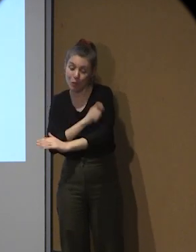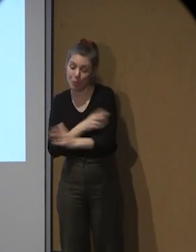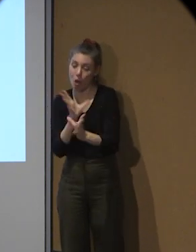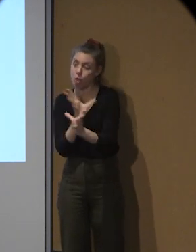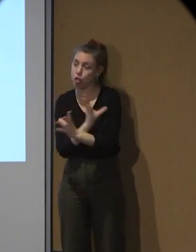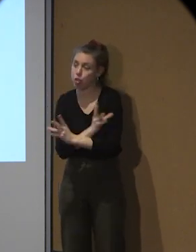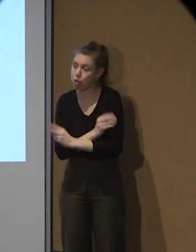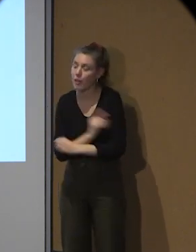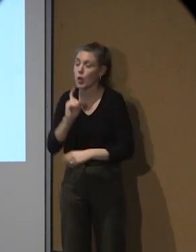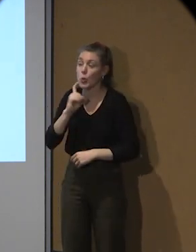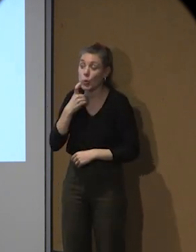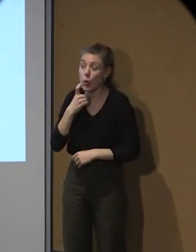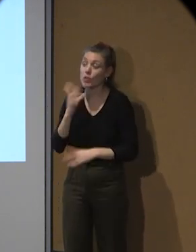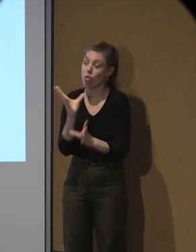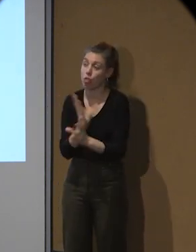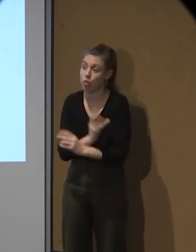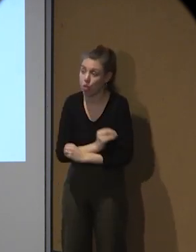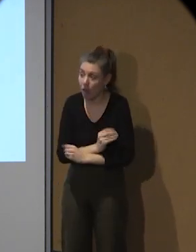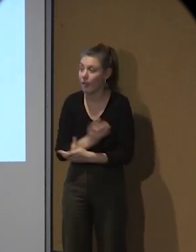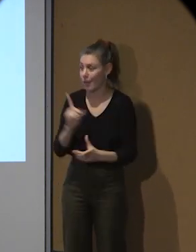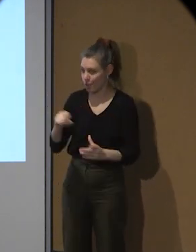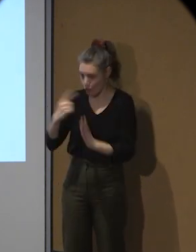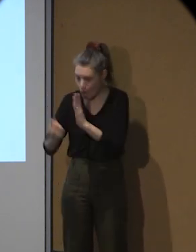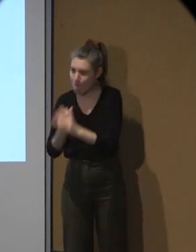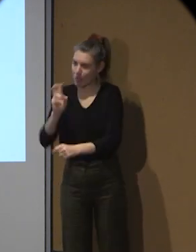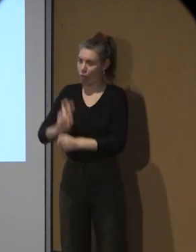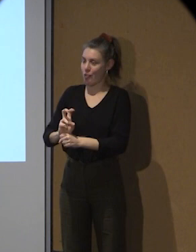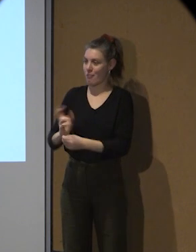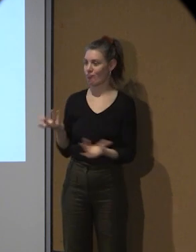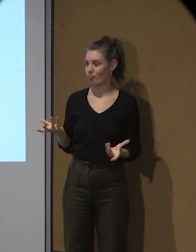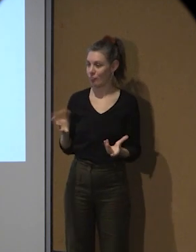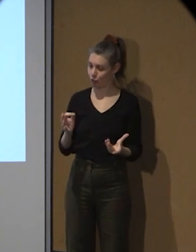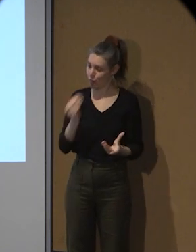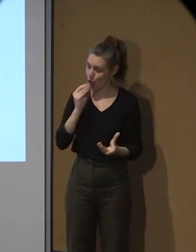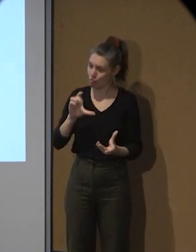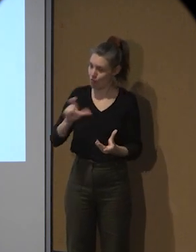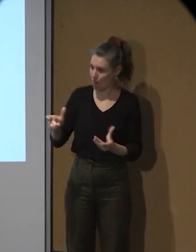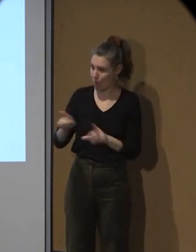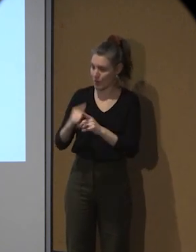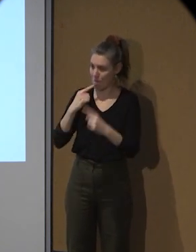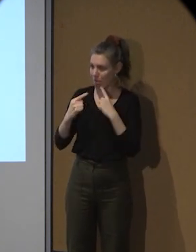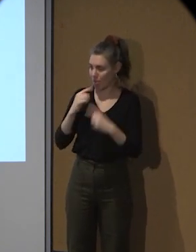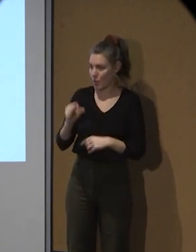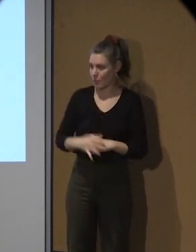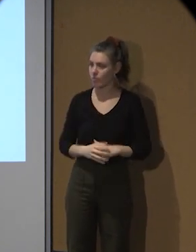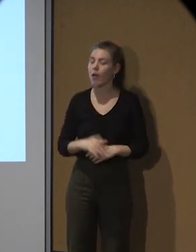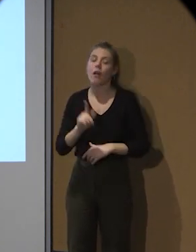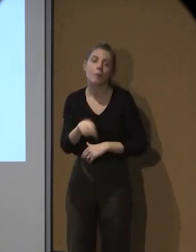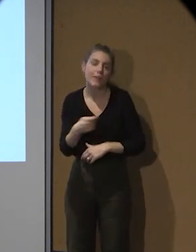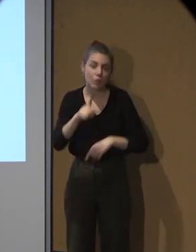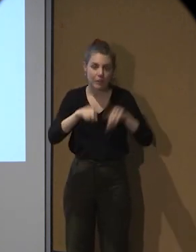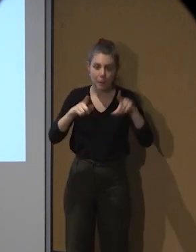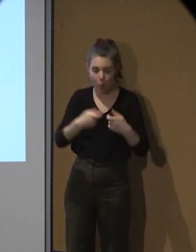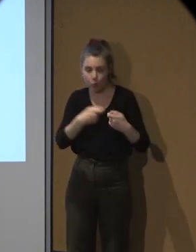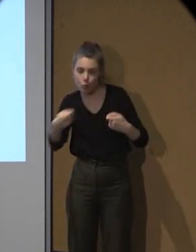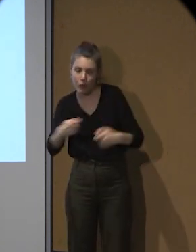ça l'idée, qui sont dans le muscle et le foie. Voilà. Ouais, après, ça dépend de la durée de l'activité physique et de l'intensité.